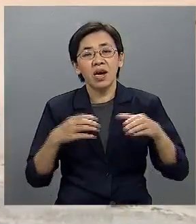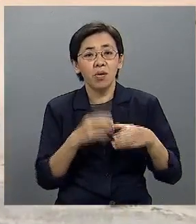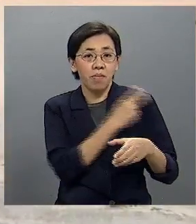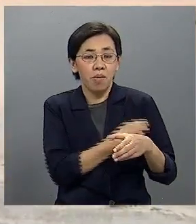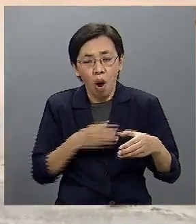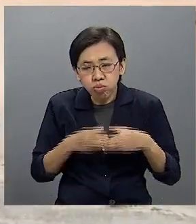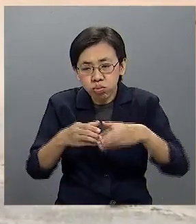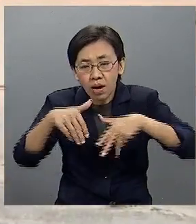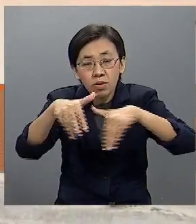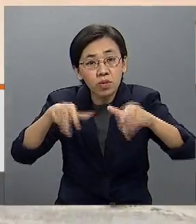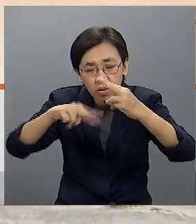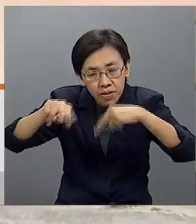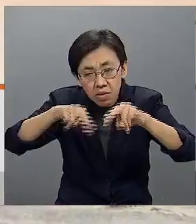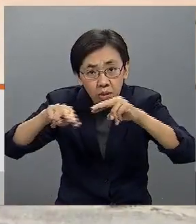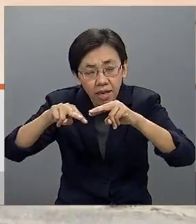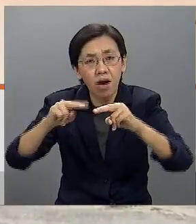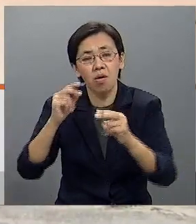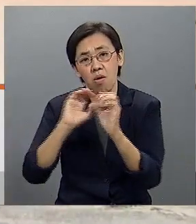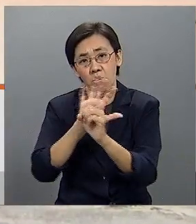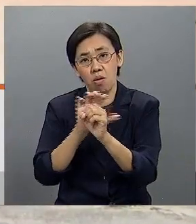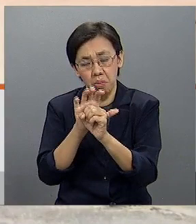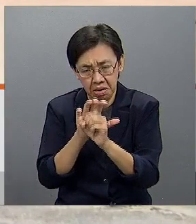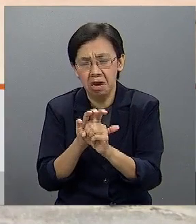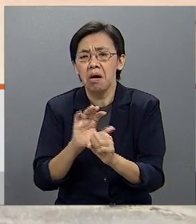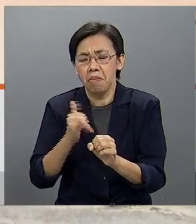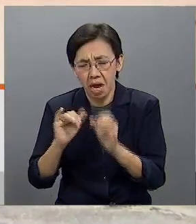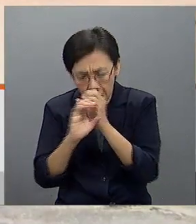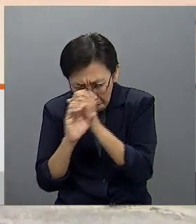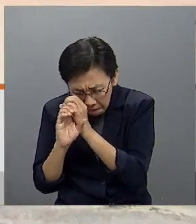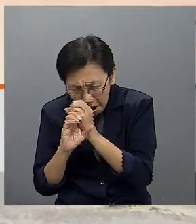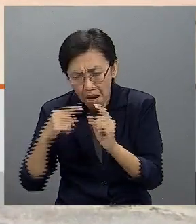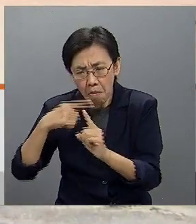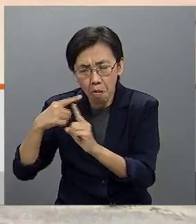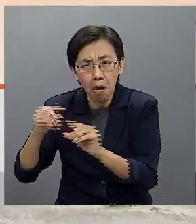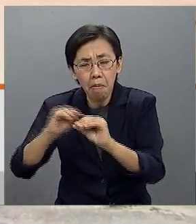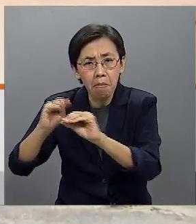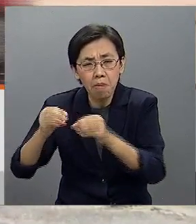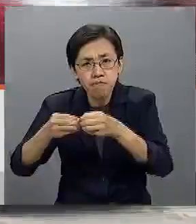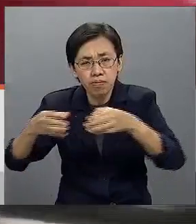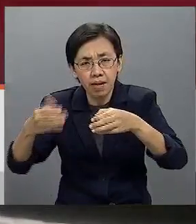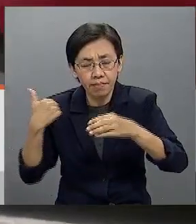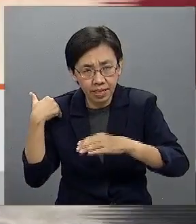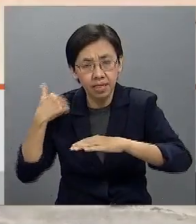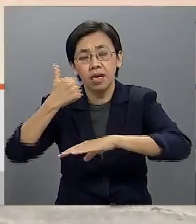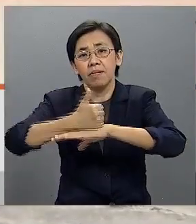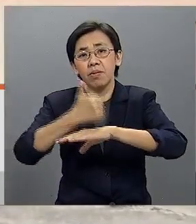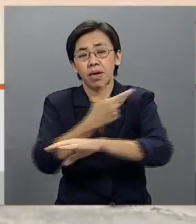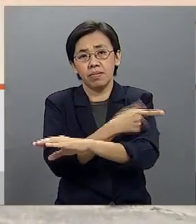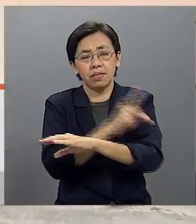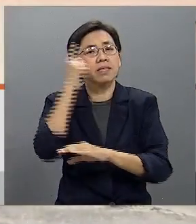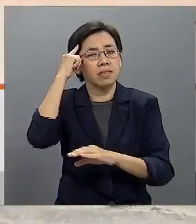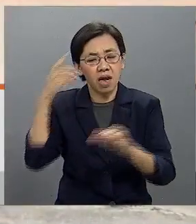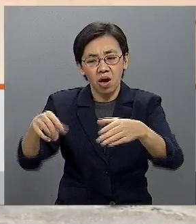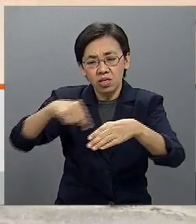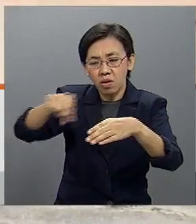ควิด-19 ในจังหวัดภูเก็ตเพิ่มมากขึ้นค่ะซึ่งทางผู้ว่าราชการจังหวัดภูเก็ตก็บอกว่าวิธีนี้จะทำให้สามารถจำกัดวงในการแพร่ระบาดได้ง่